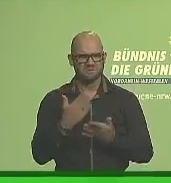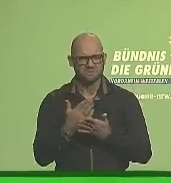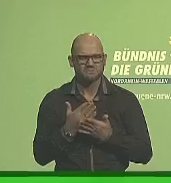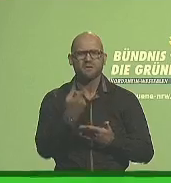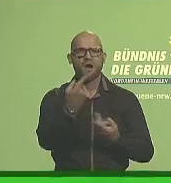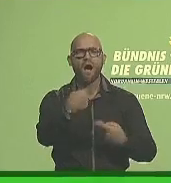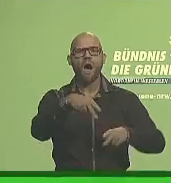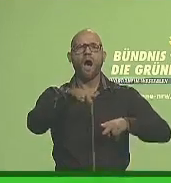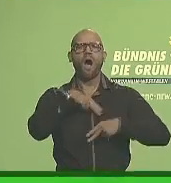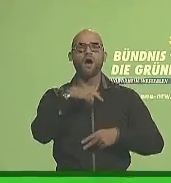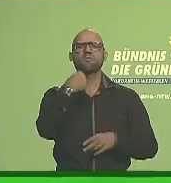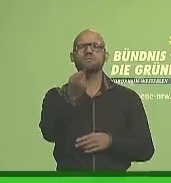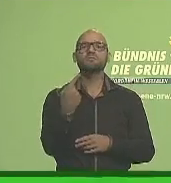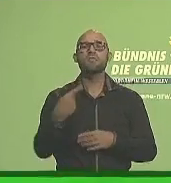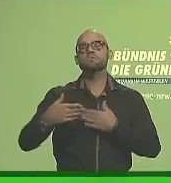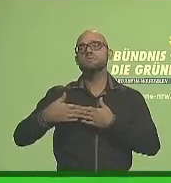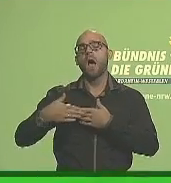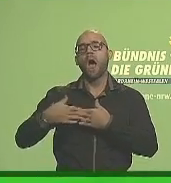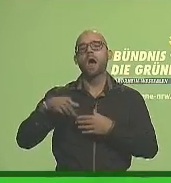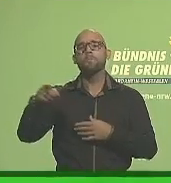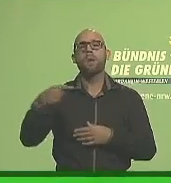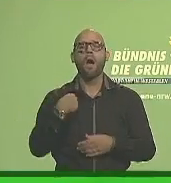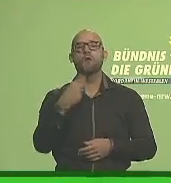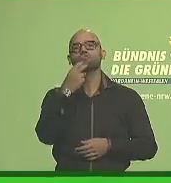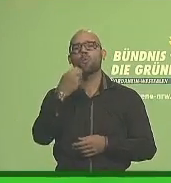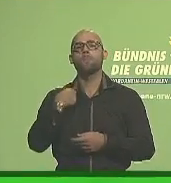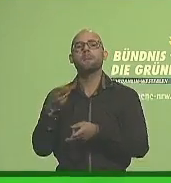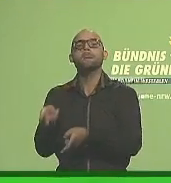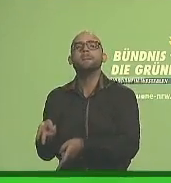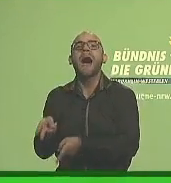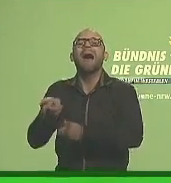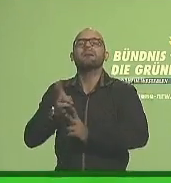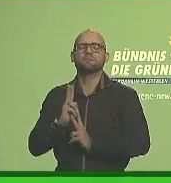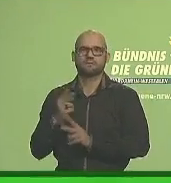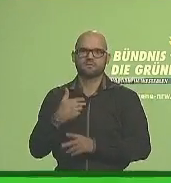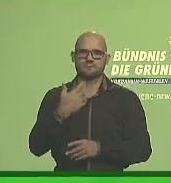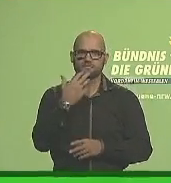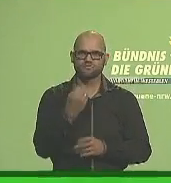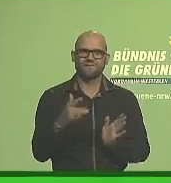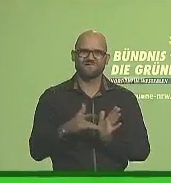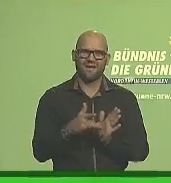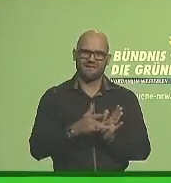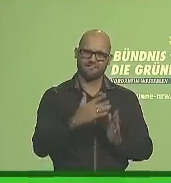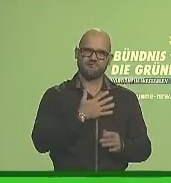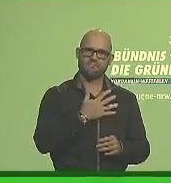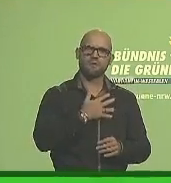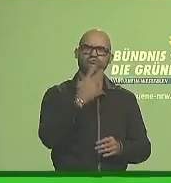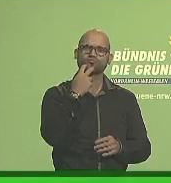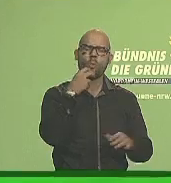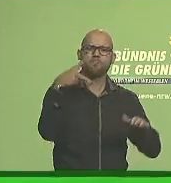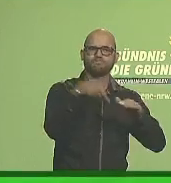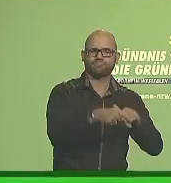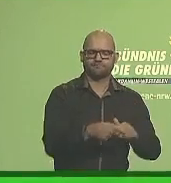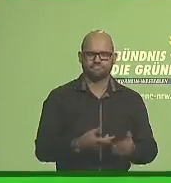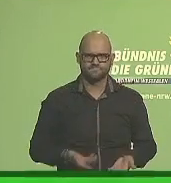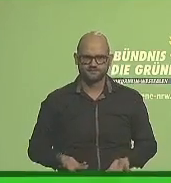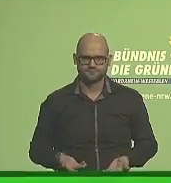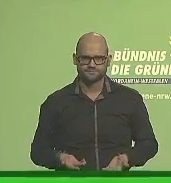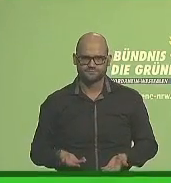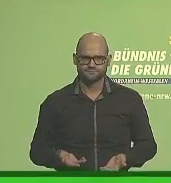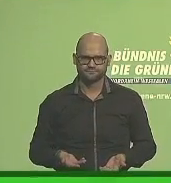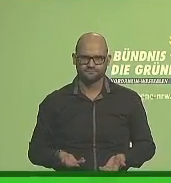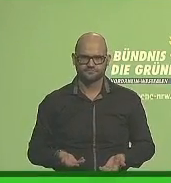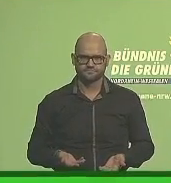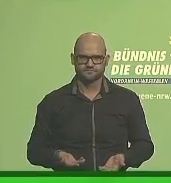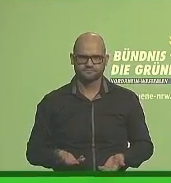Nachbarn Strom zu leihen, in Anführungsstrichen, weil einem selber die Strom abgesperrt wurde. Wir sind da